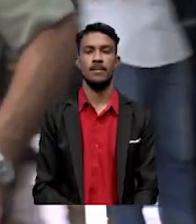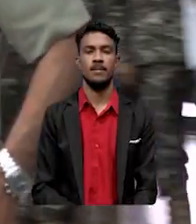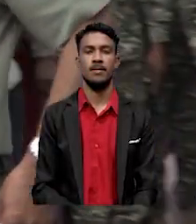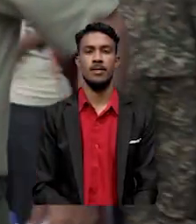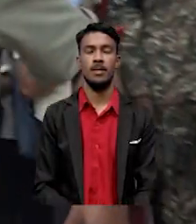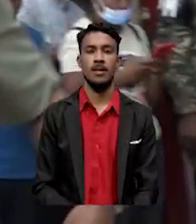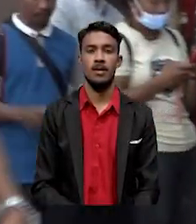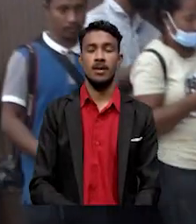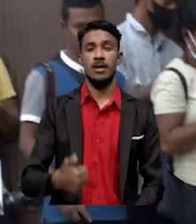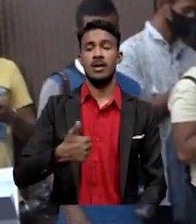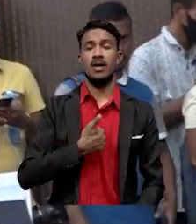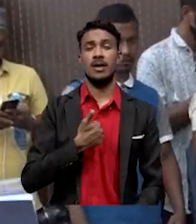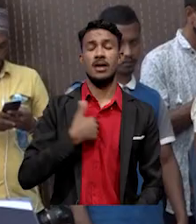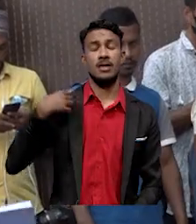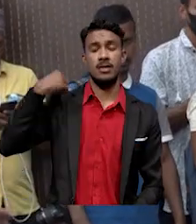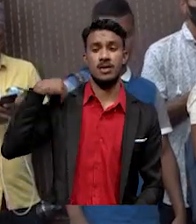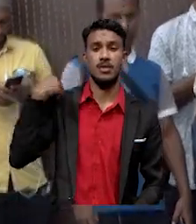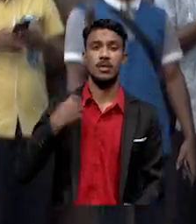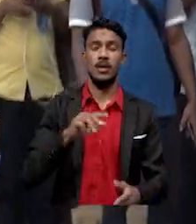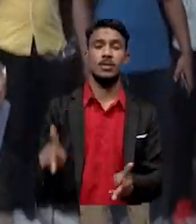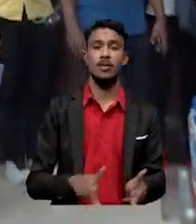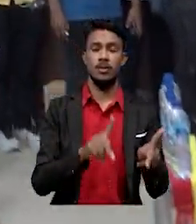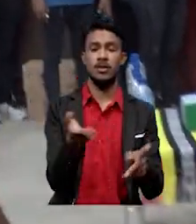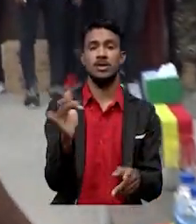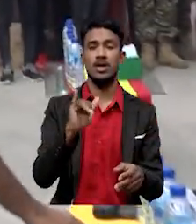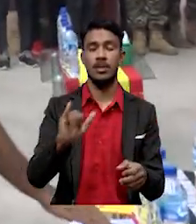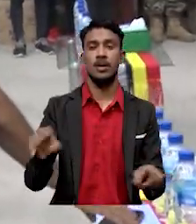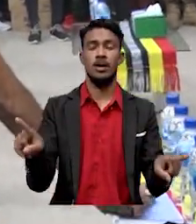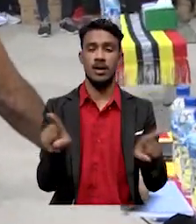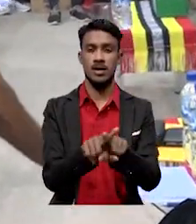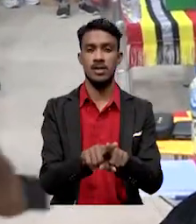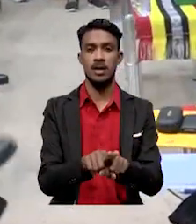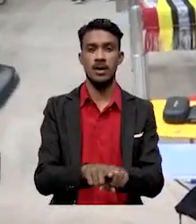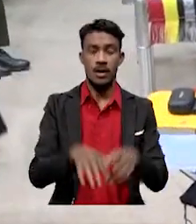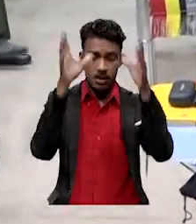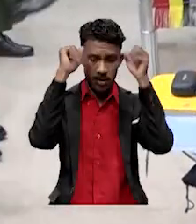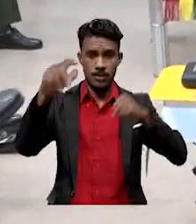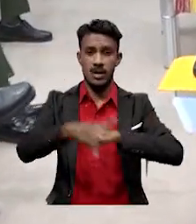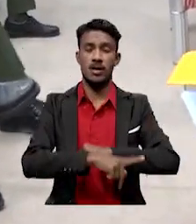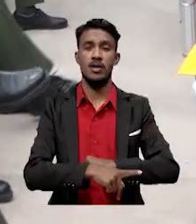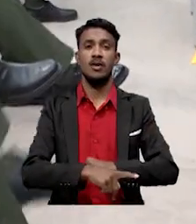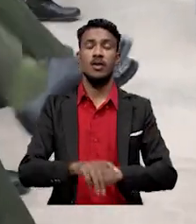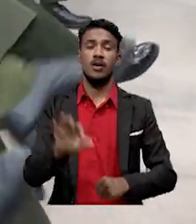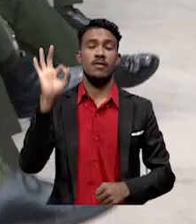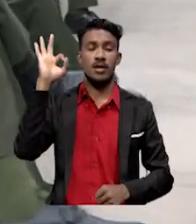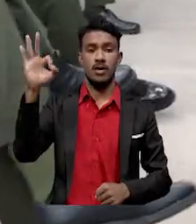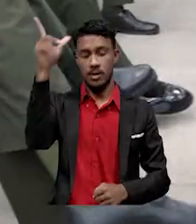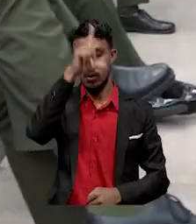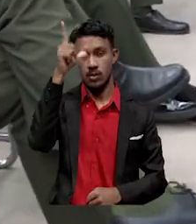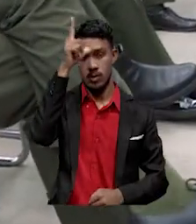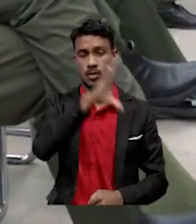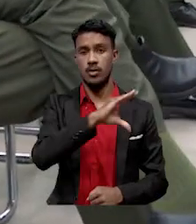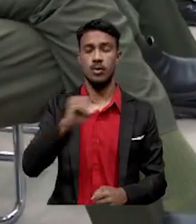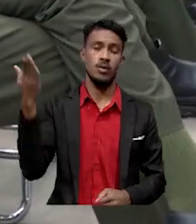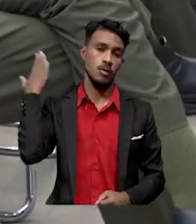Kandidatu sira memang deklaro ofisial ona ba publiku kon ba sirne kandidatura makanesan Presiden ti Partido Fretling Francisco Guterres Luolo, eis